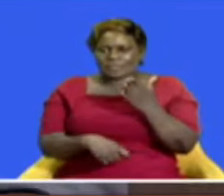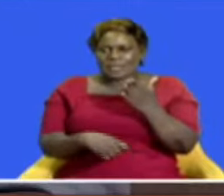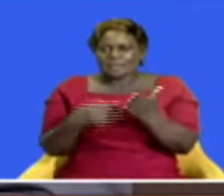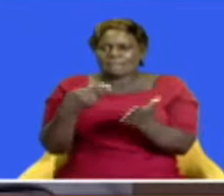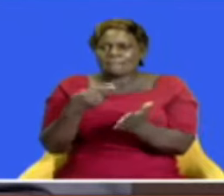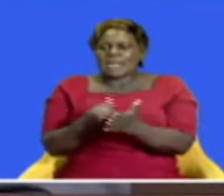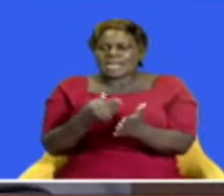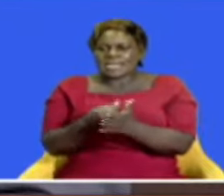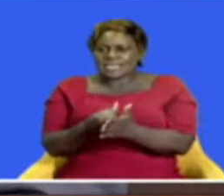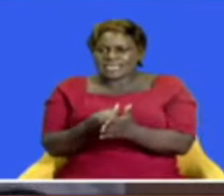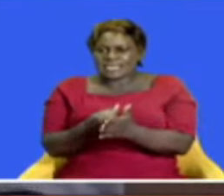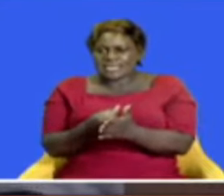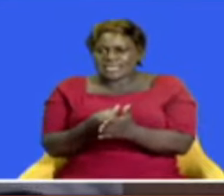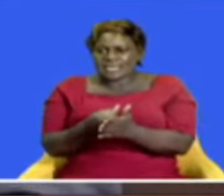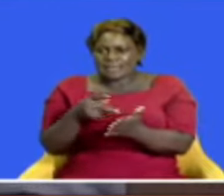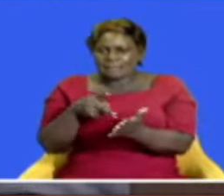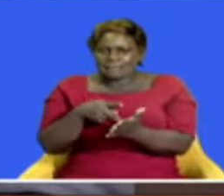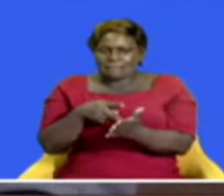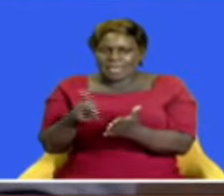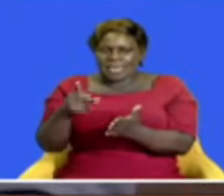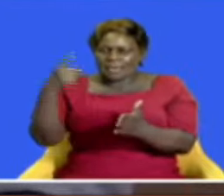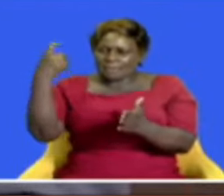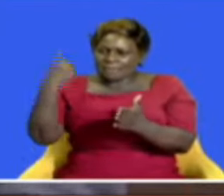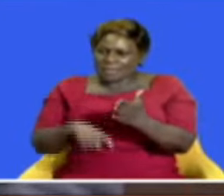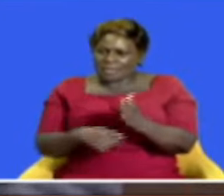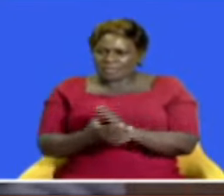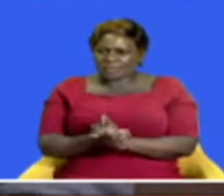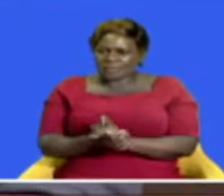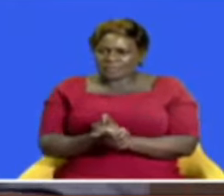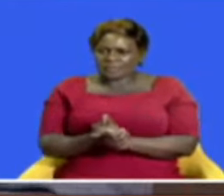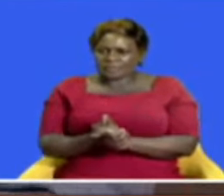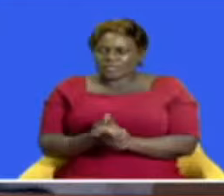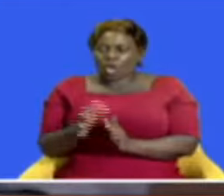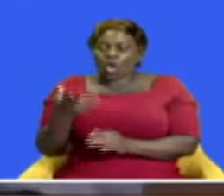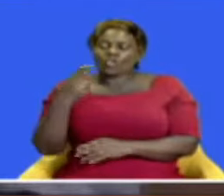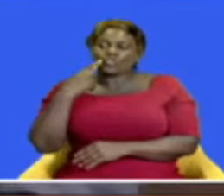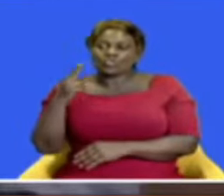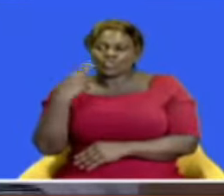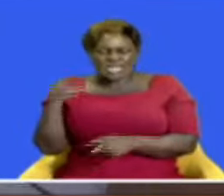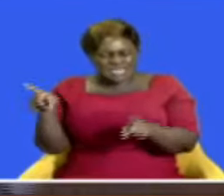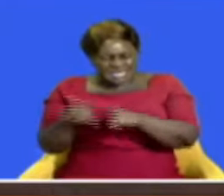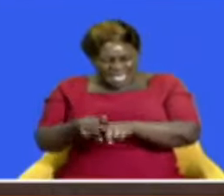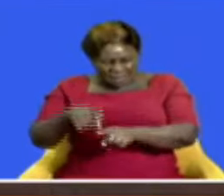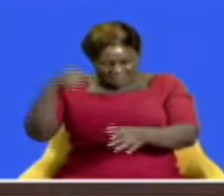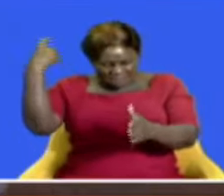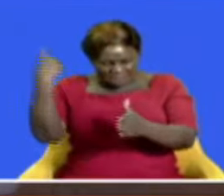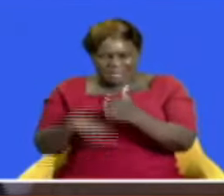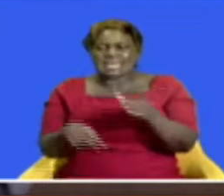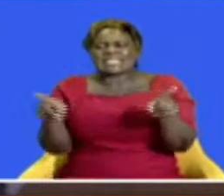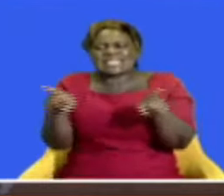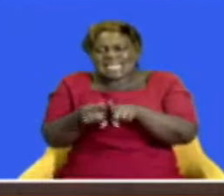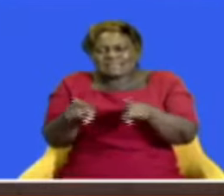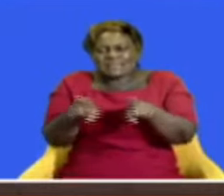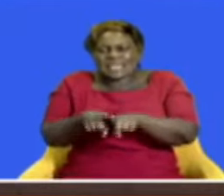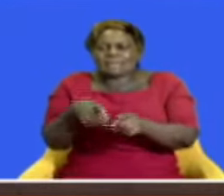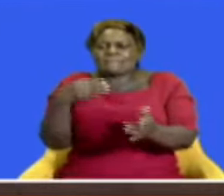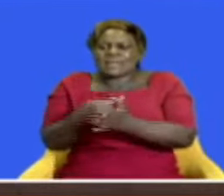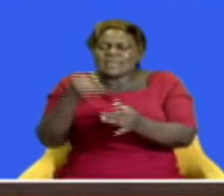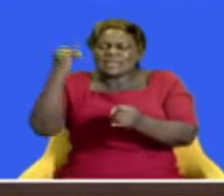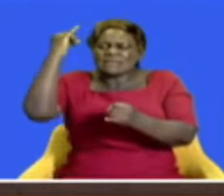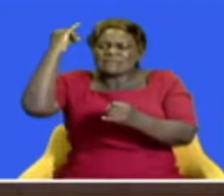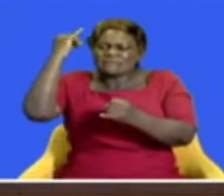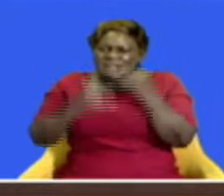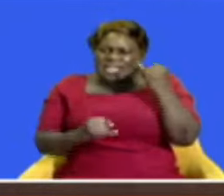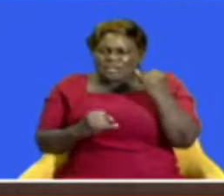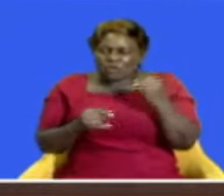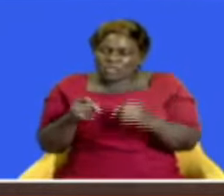pia italipiwa nini? Ushuru. Ama aende anunue sukari. Hiyo nayo, hiyo pesa tu. Sa, mwisho wa, kwa